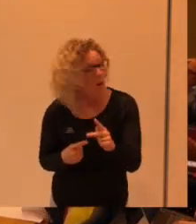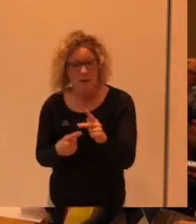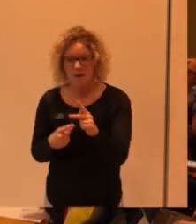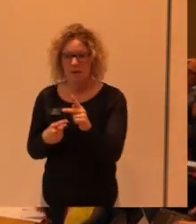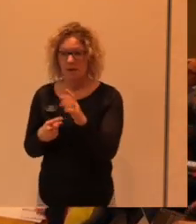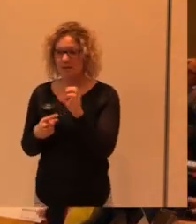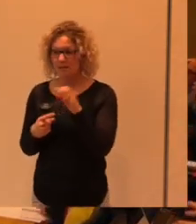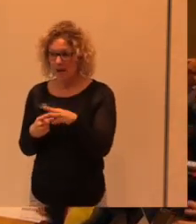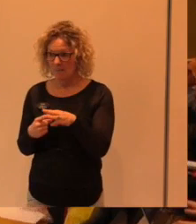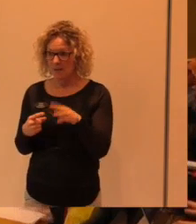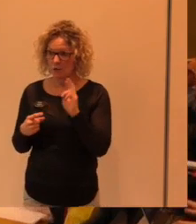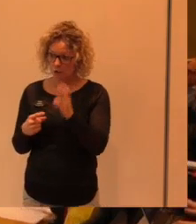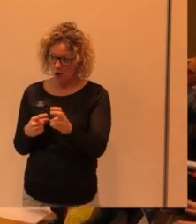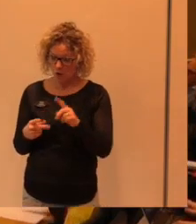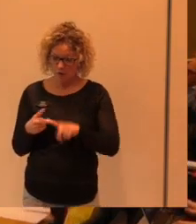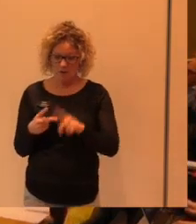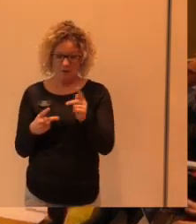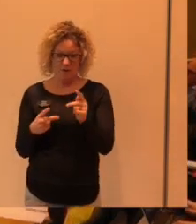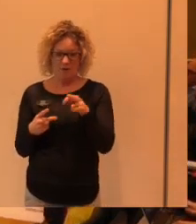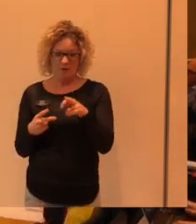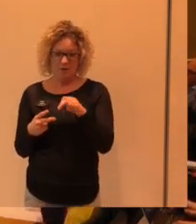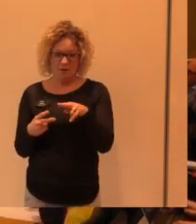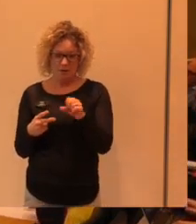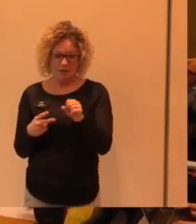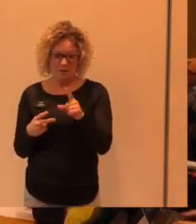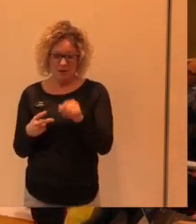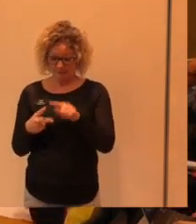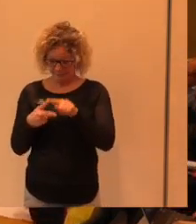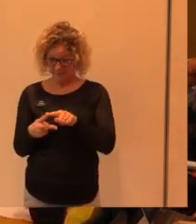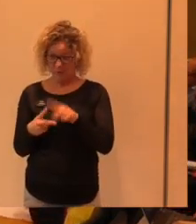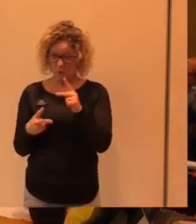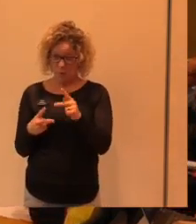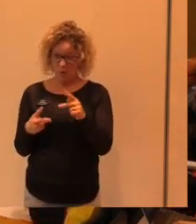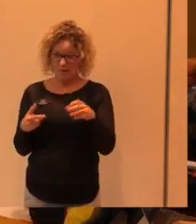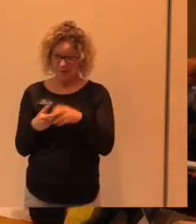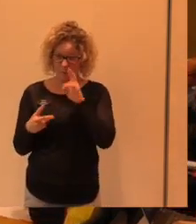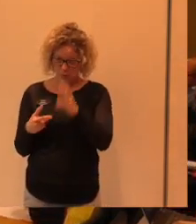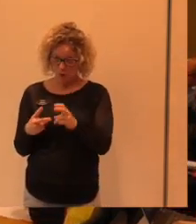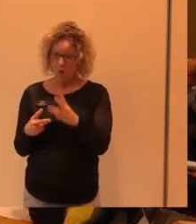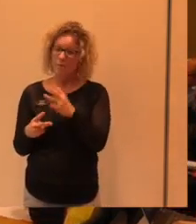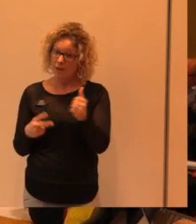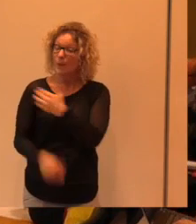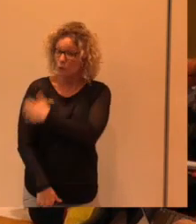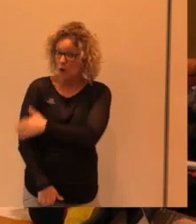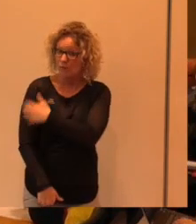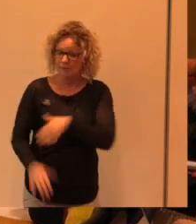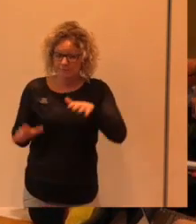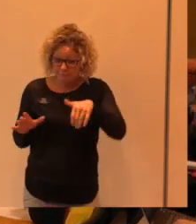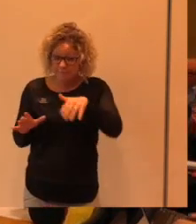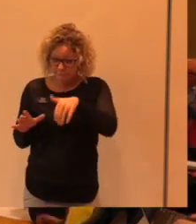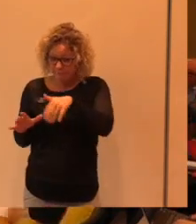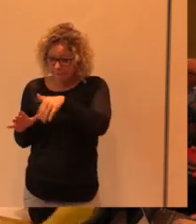Kringla. Och lite förenklat så kan man säga att K-samsök det är en webbservice som samlar in